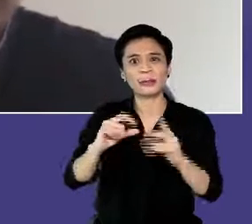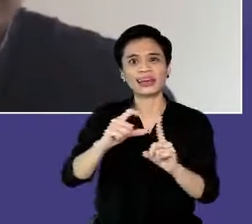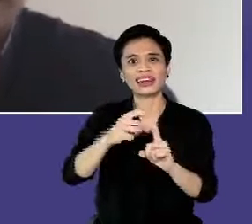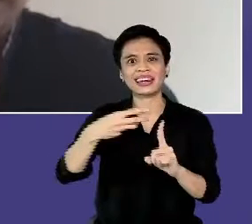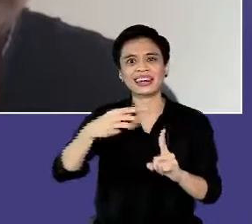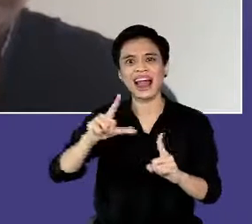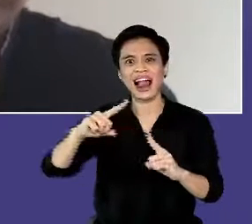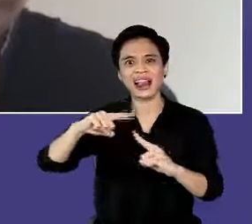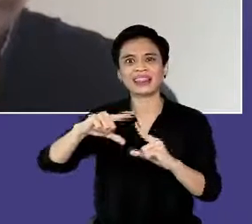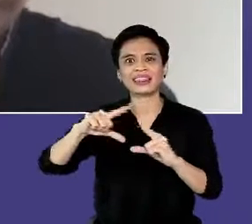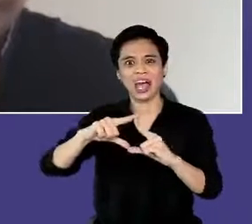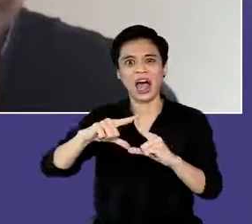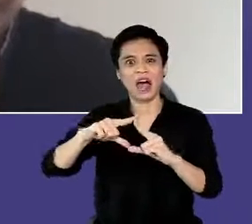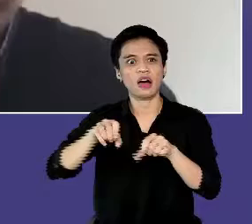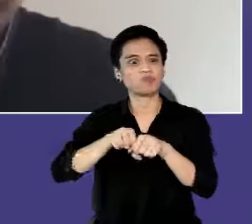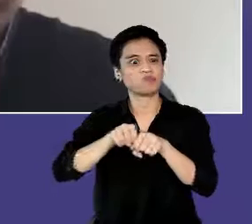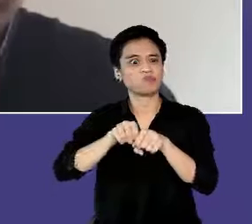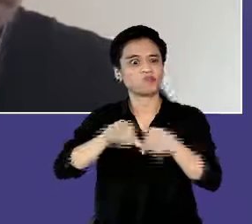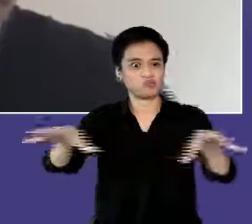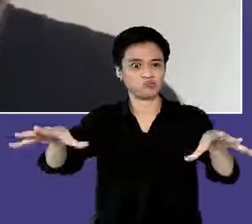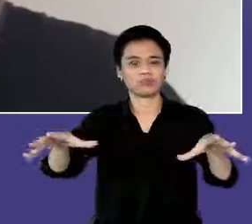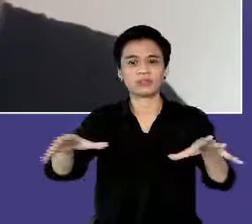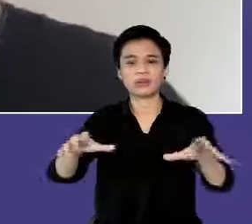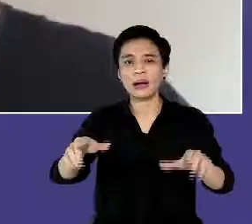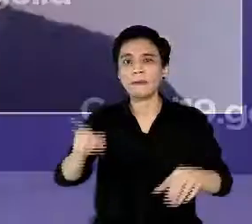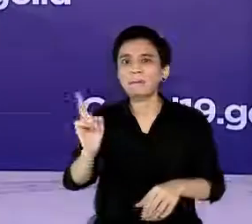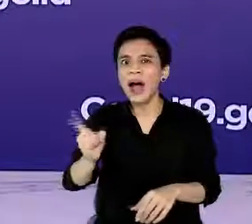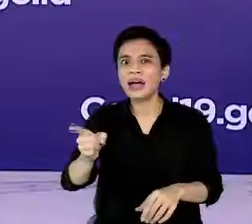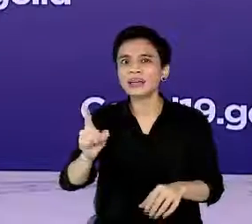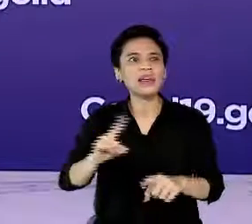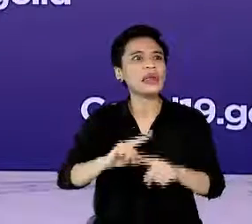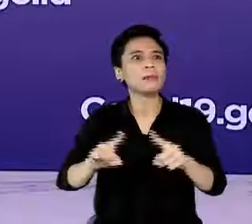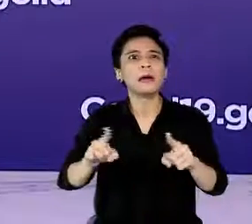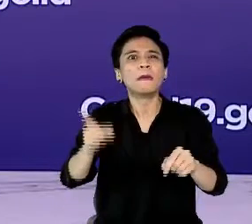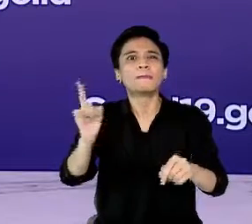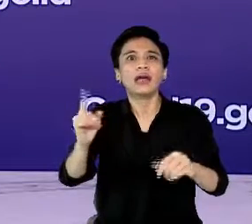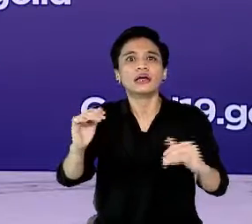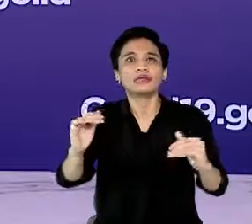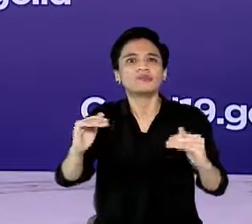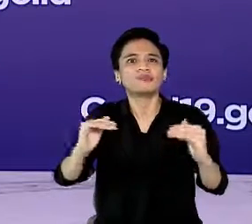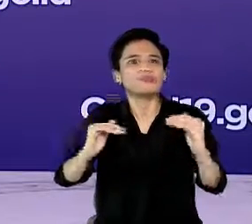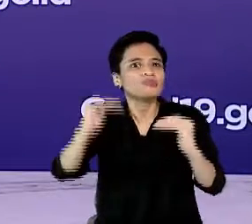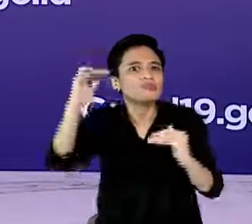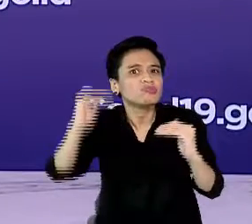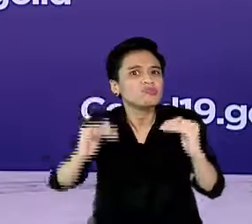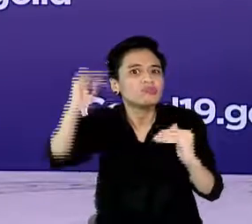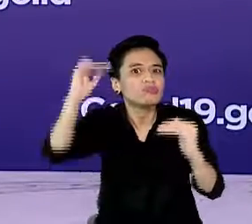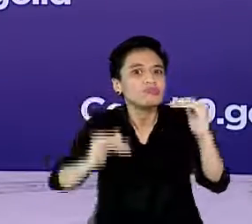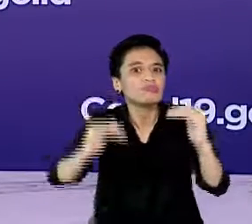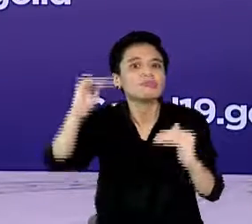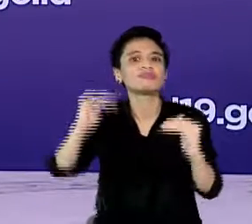terima kasih baik terima kasih ABC News Australia